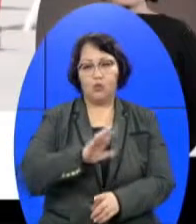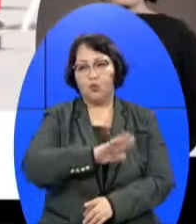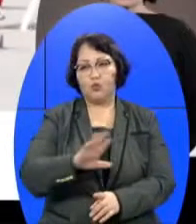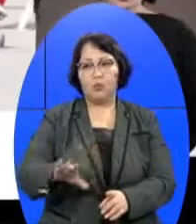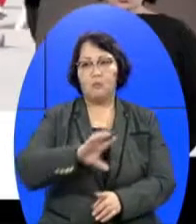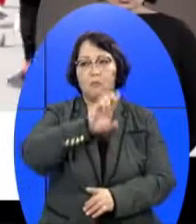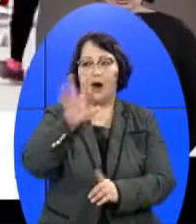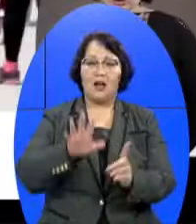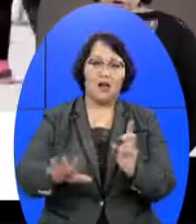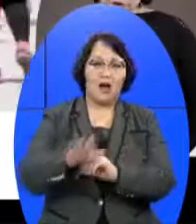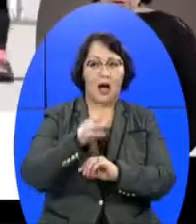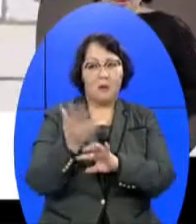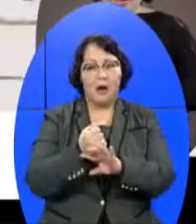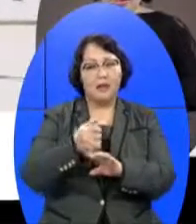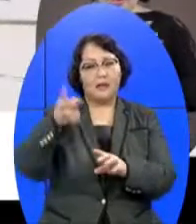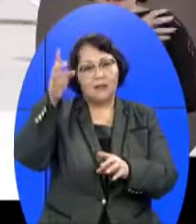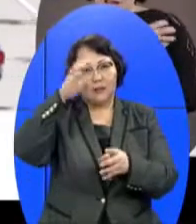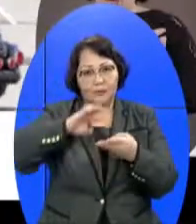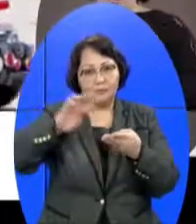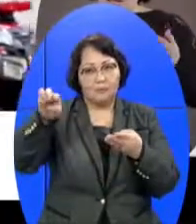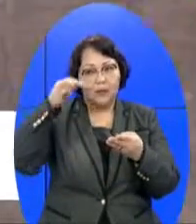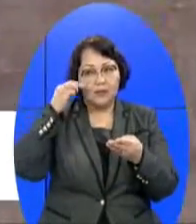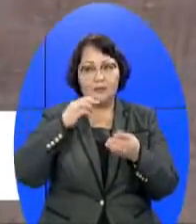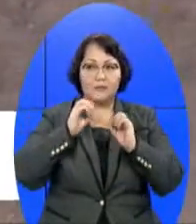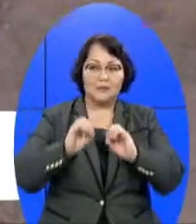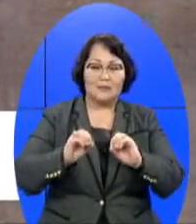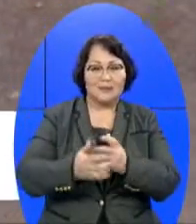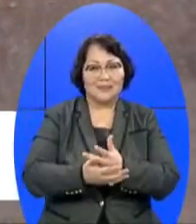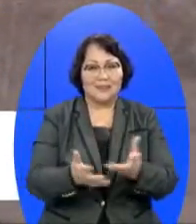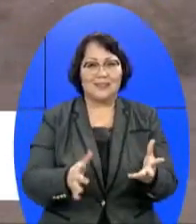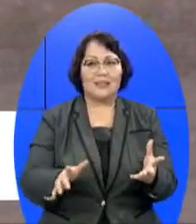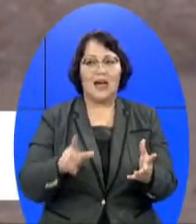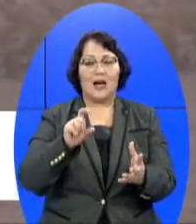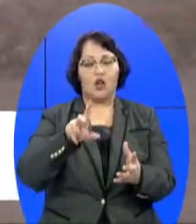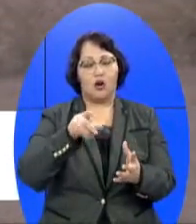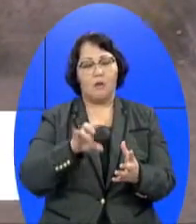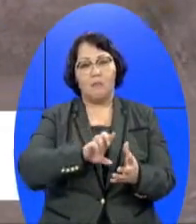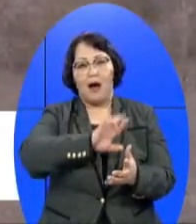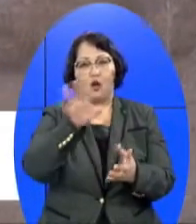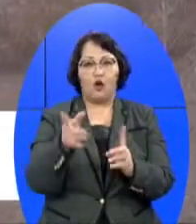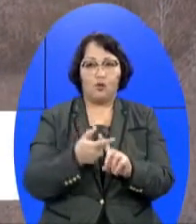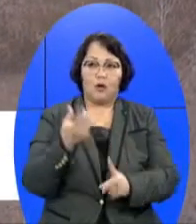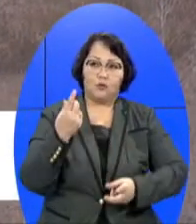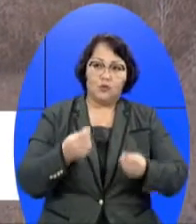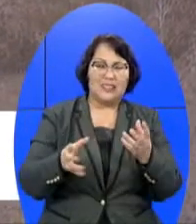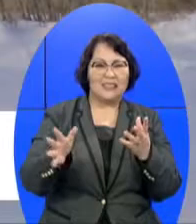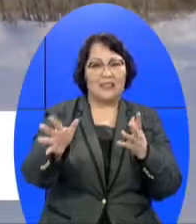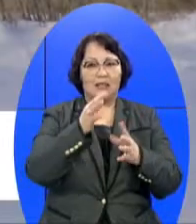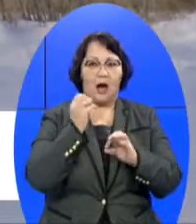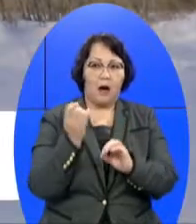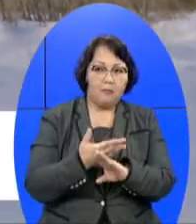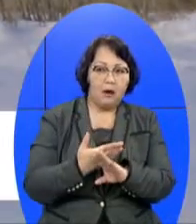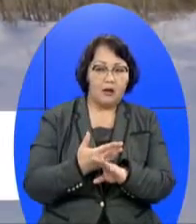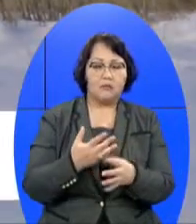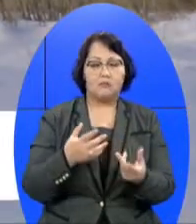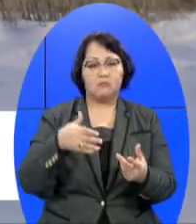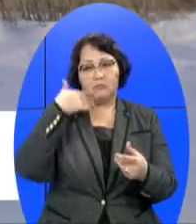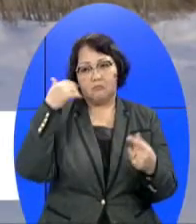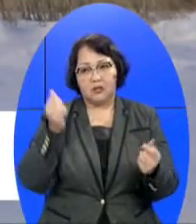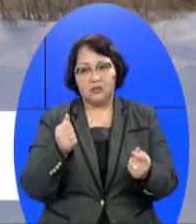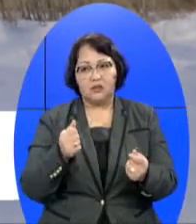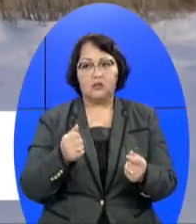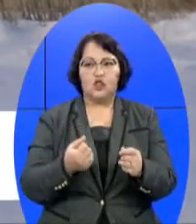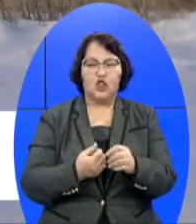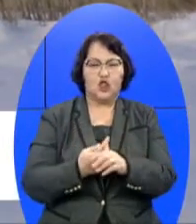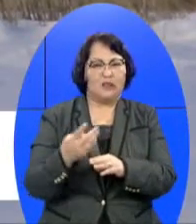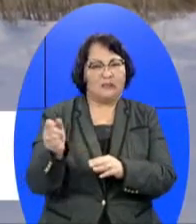мэдхүү нэвтрүүлэг, газар тэнгэр ногоон зөрлөг экологийн боловсрол зориулсан цуврал жүжиг, бэлчээр ашиглалт, цөлжилтийн асуудлаарх малчин нэвтрүүлгийн цуврал